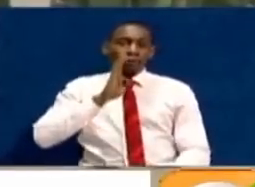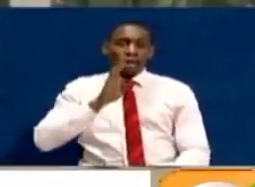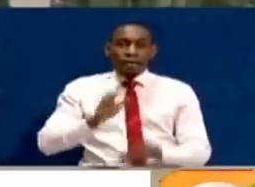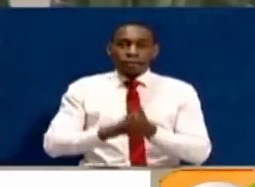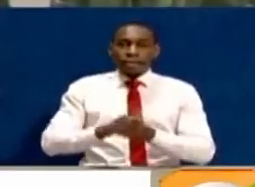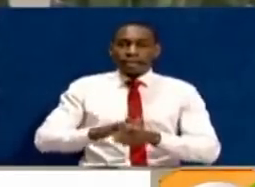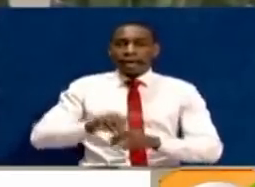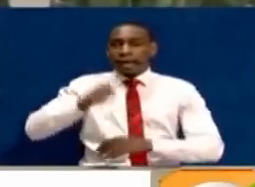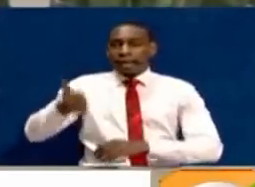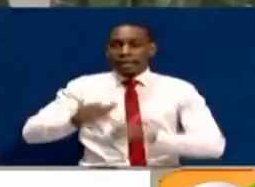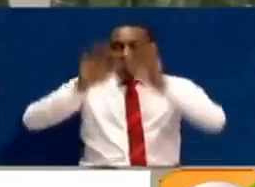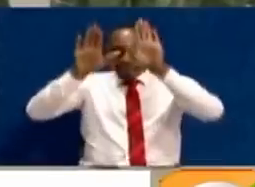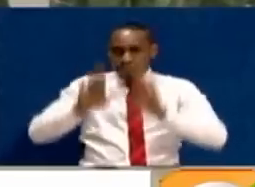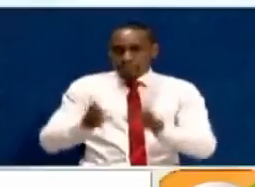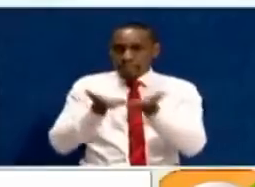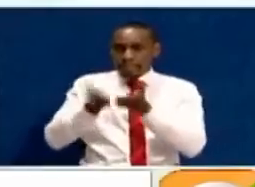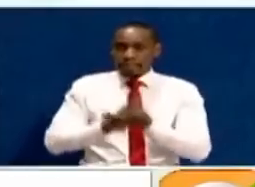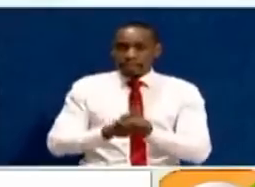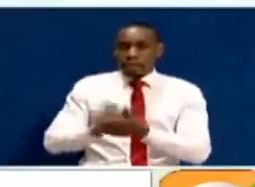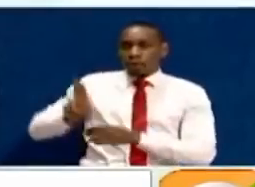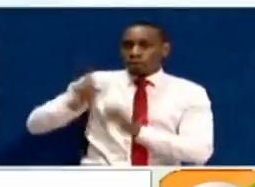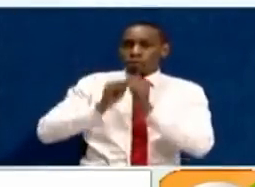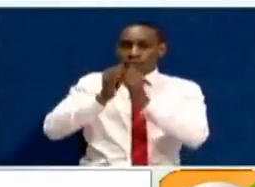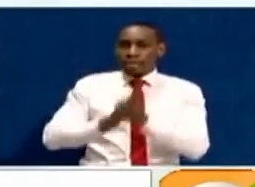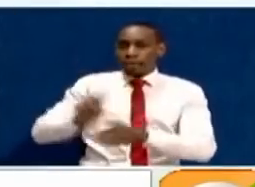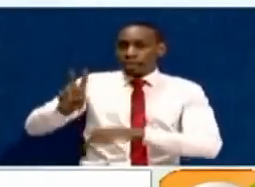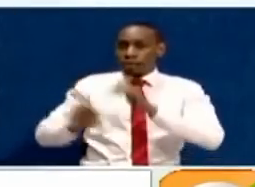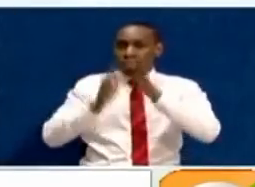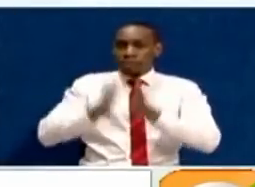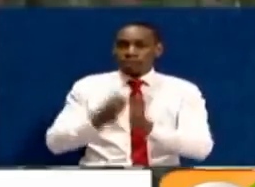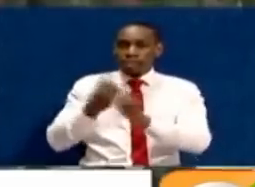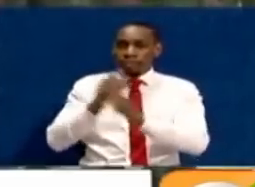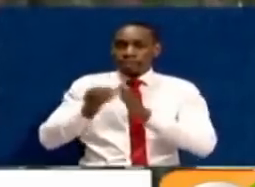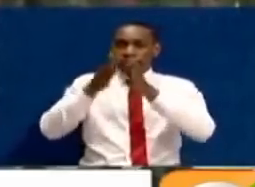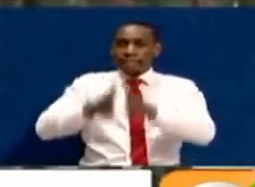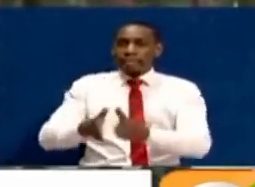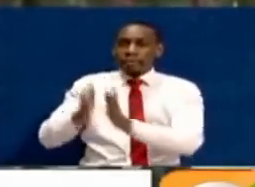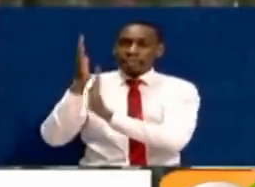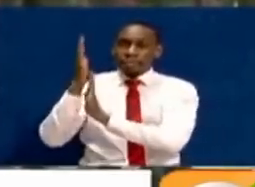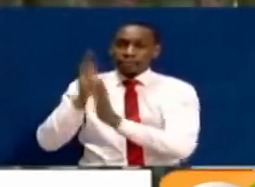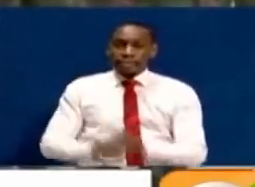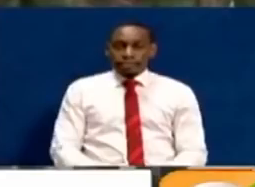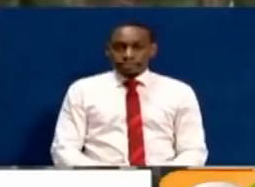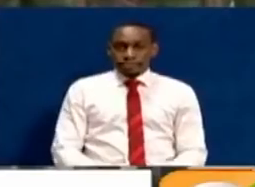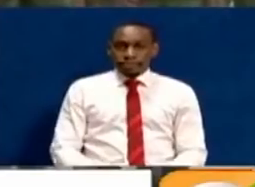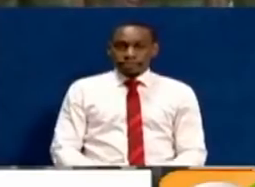na huduma nyinginezo. Aidha, Rais aliandamana na mawaziri wawili na viongozi wengine wa usalama.